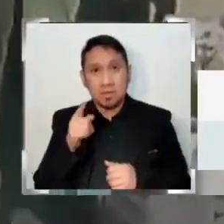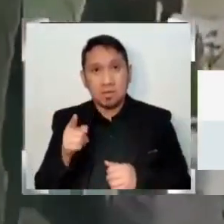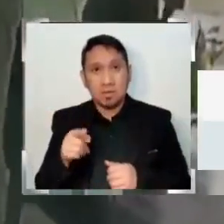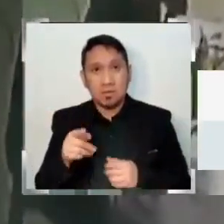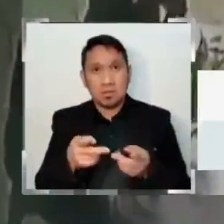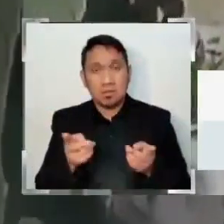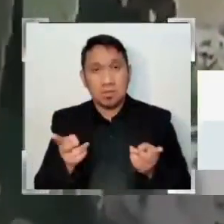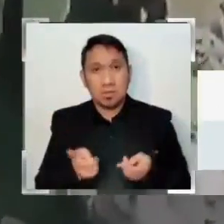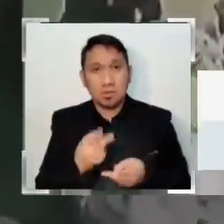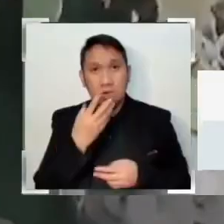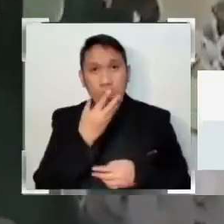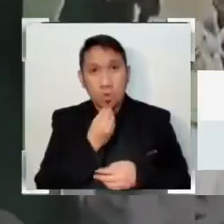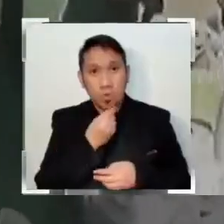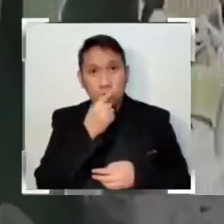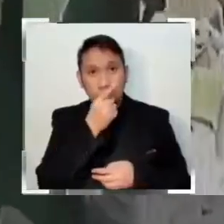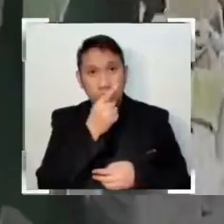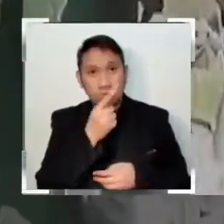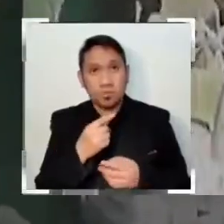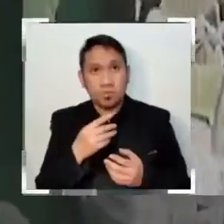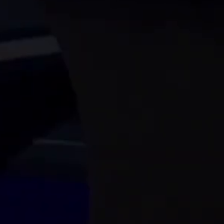kung sino ang mga sangkot.